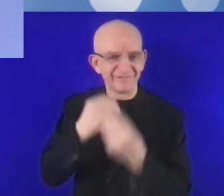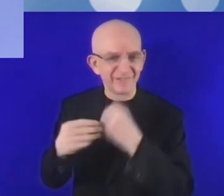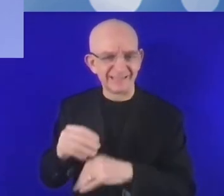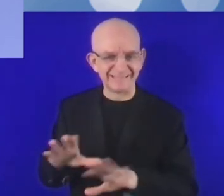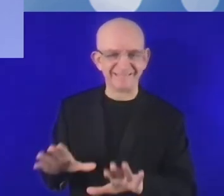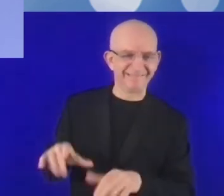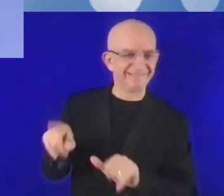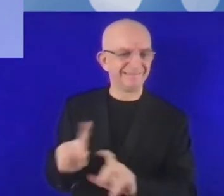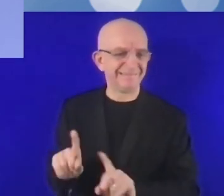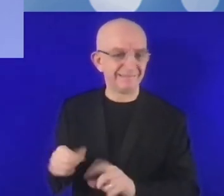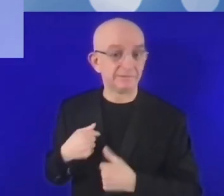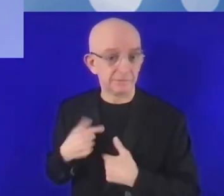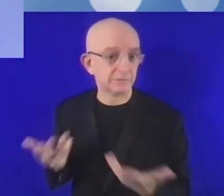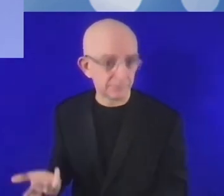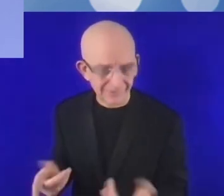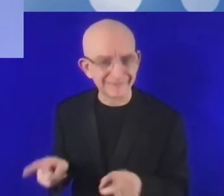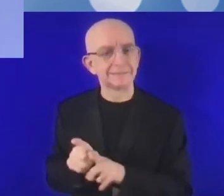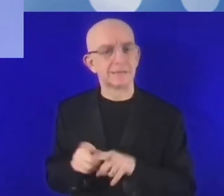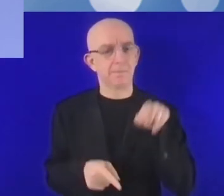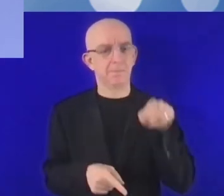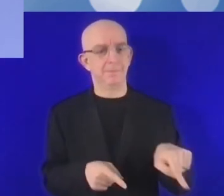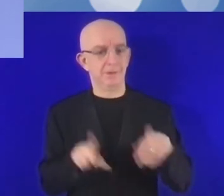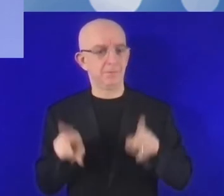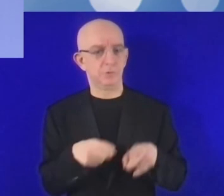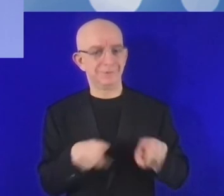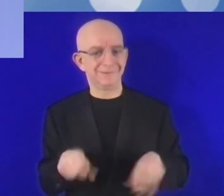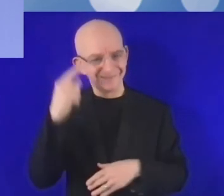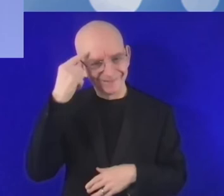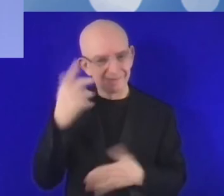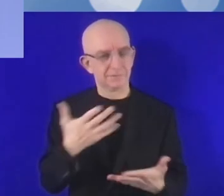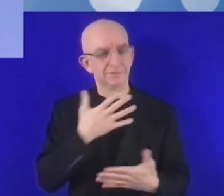plus raffinée de se nourrir. Je pense que nous devons veiller